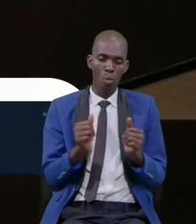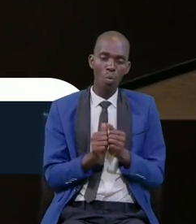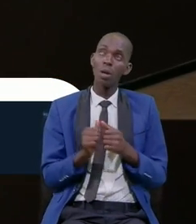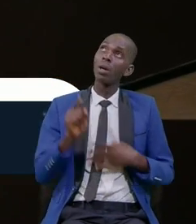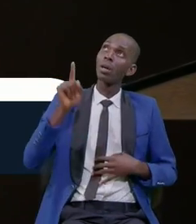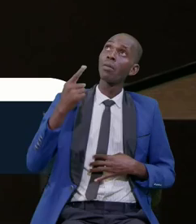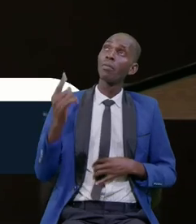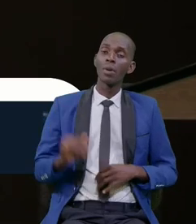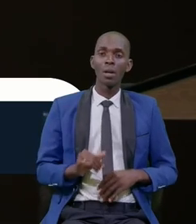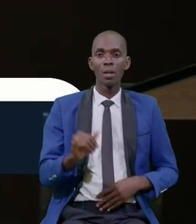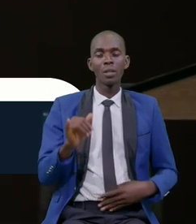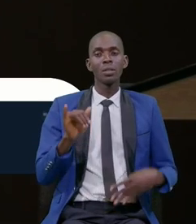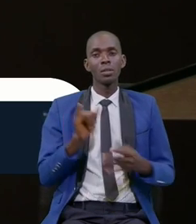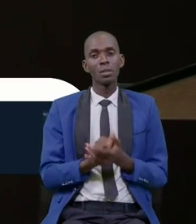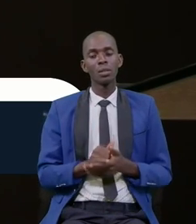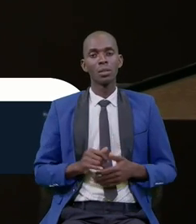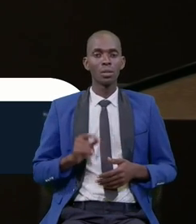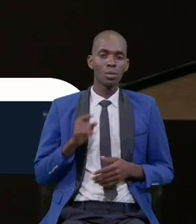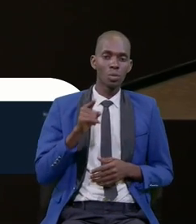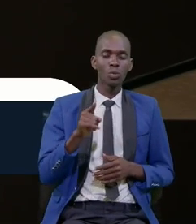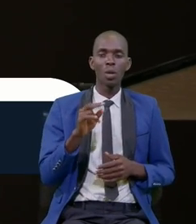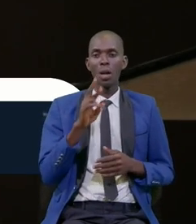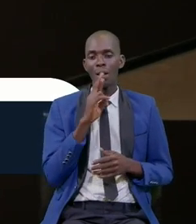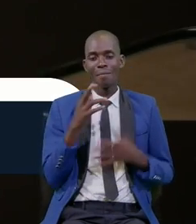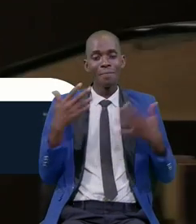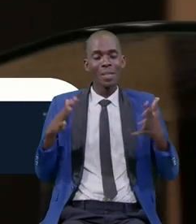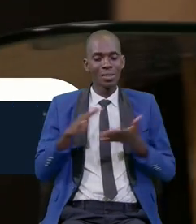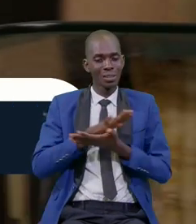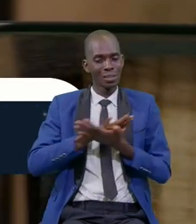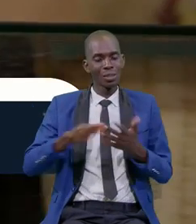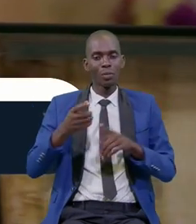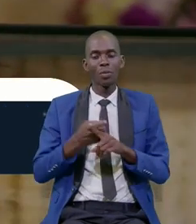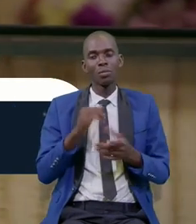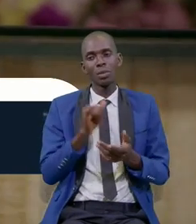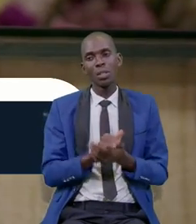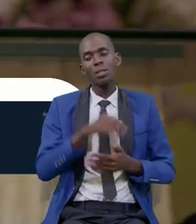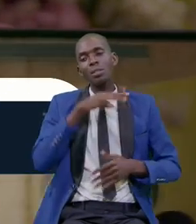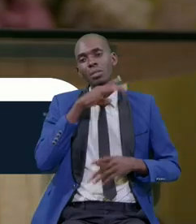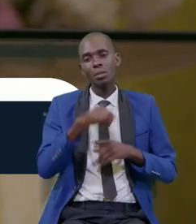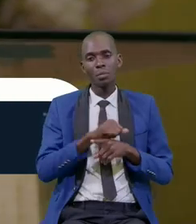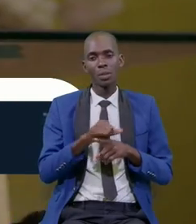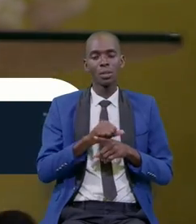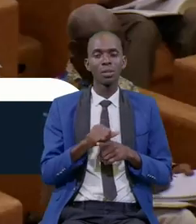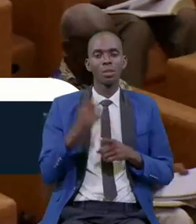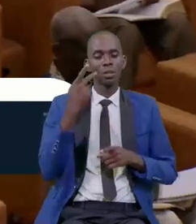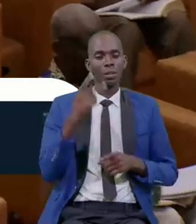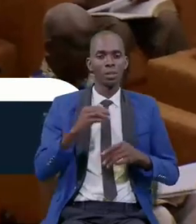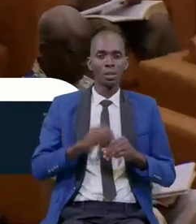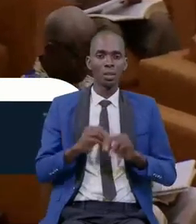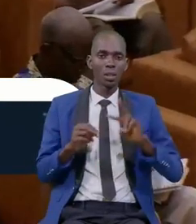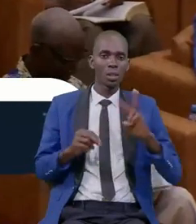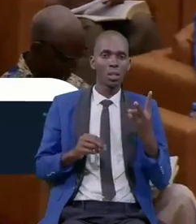toujours. Alors, que la personne soit purifiée de la souillure. Nous allons